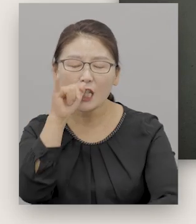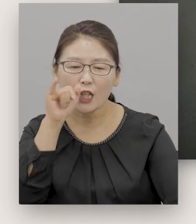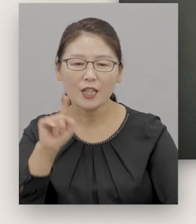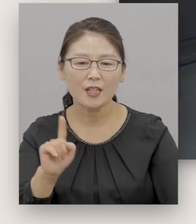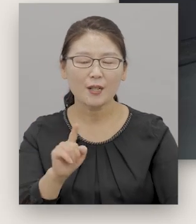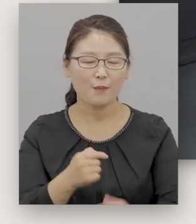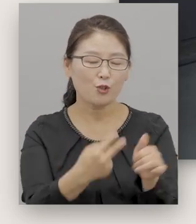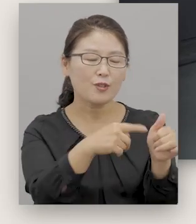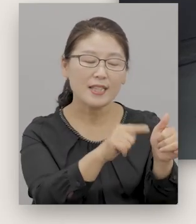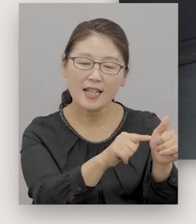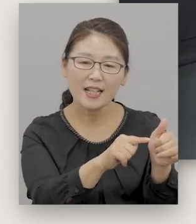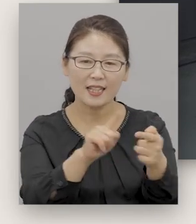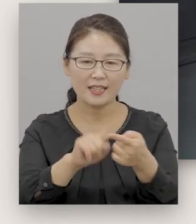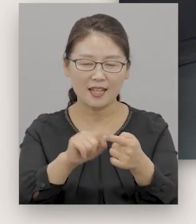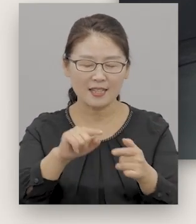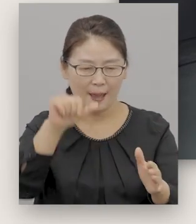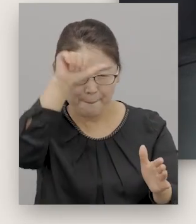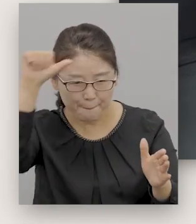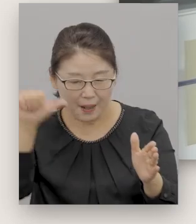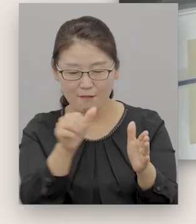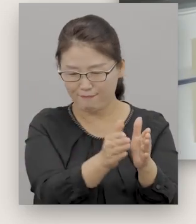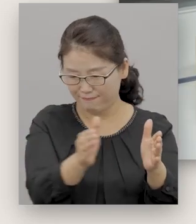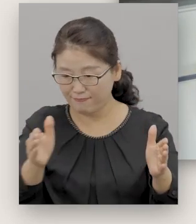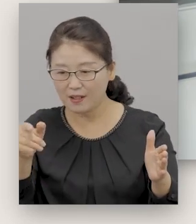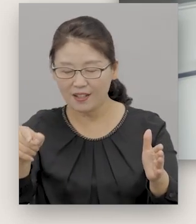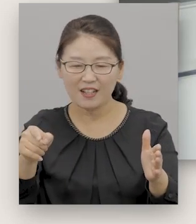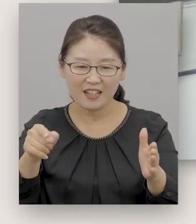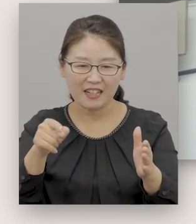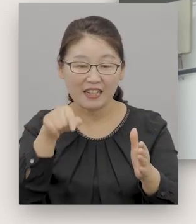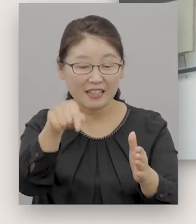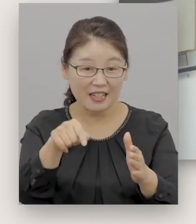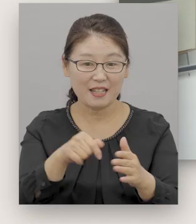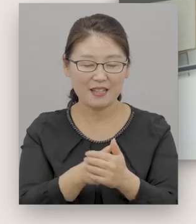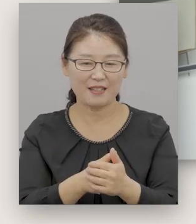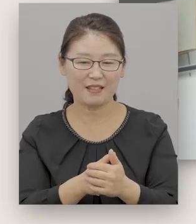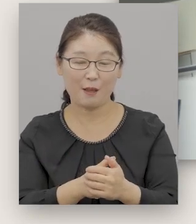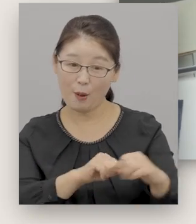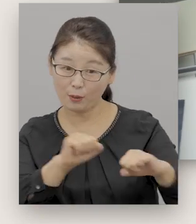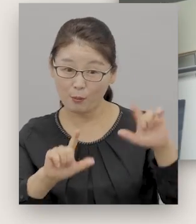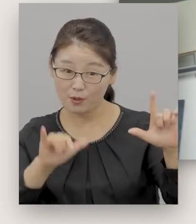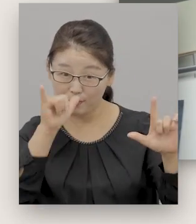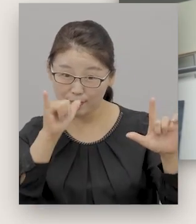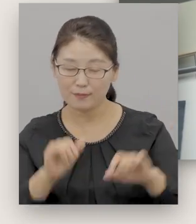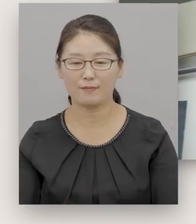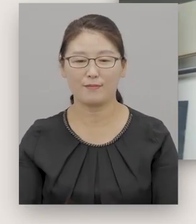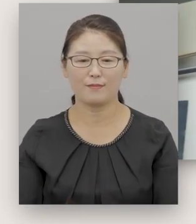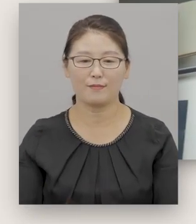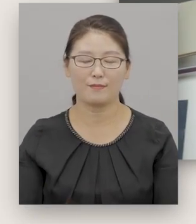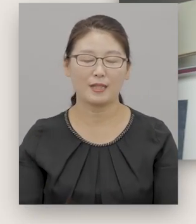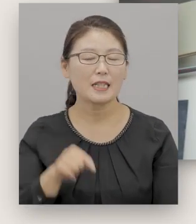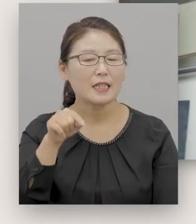뒷샹에 전반적으로 달았던 굉장히 중요한 이슈인데요. 여기에